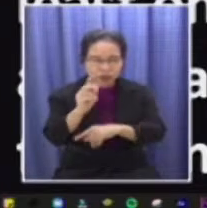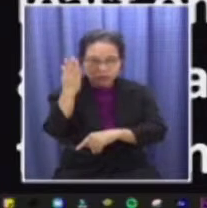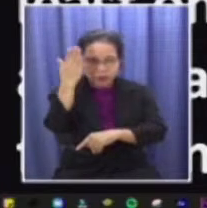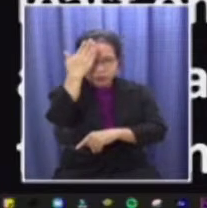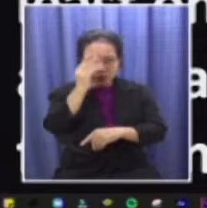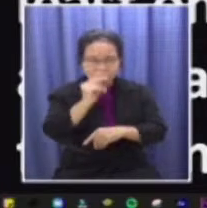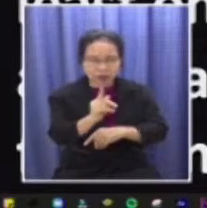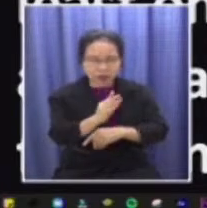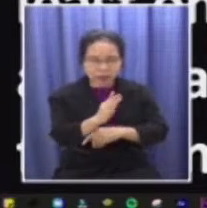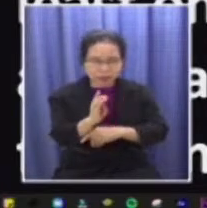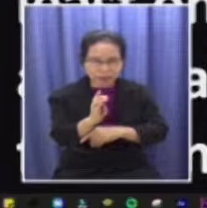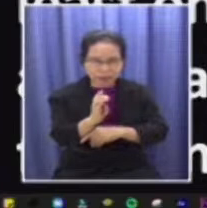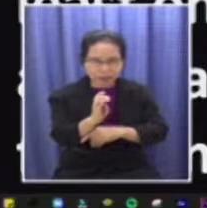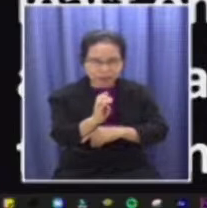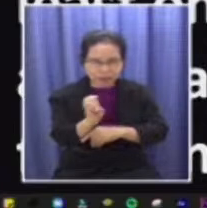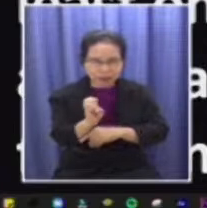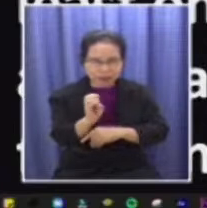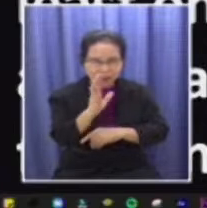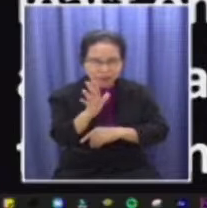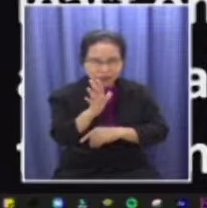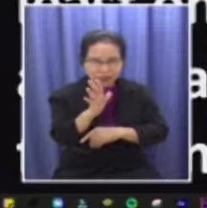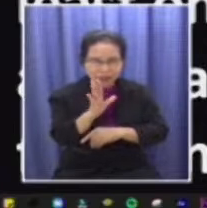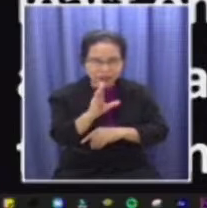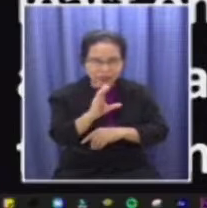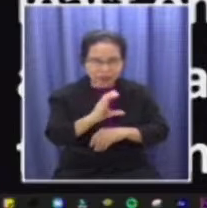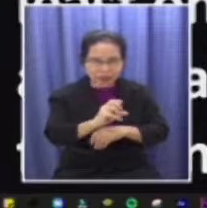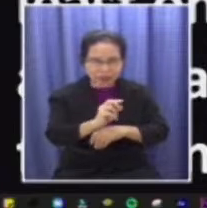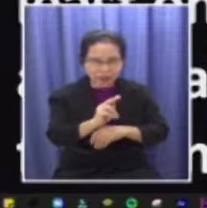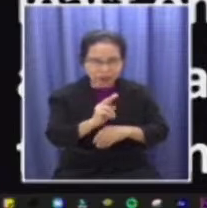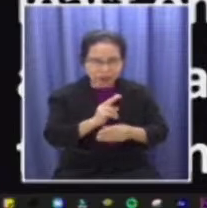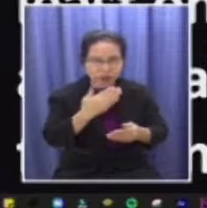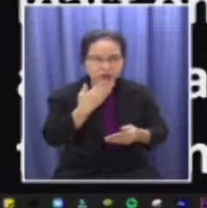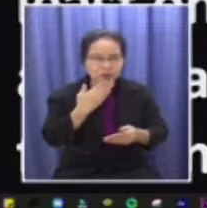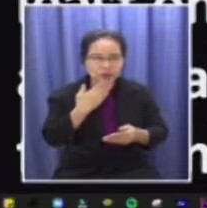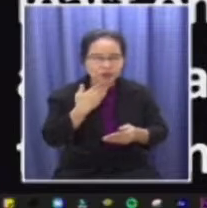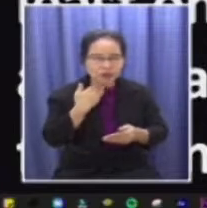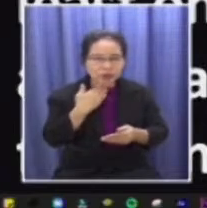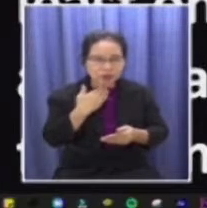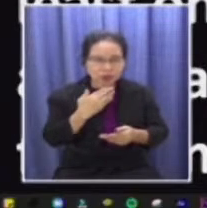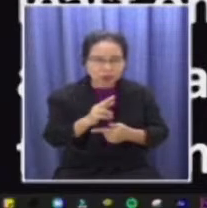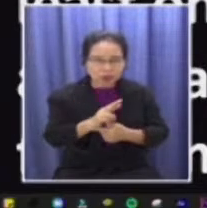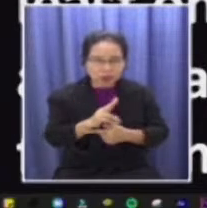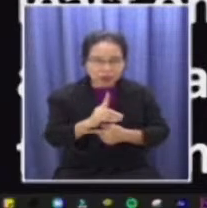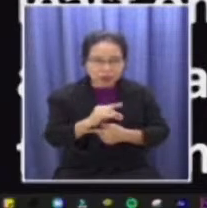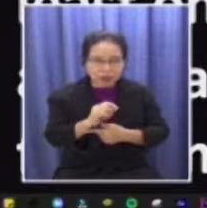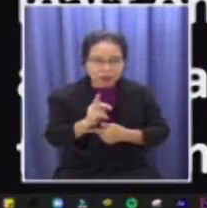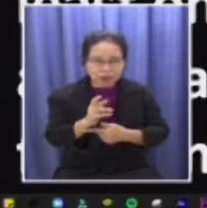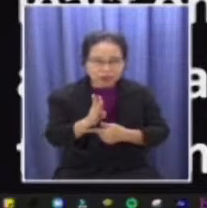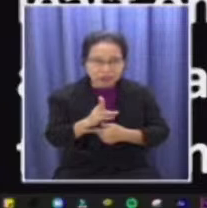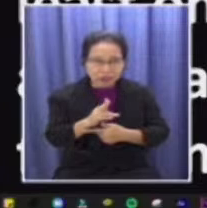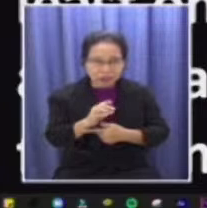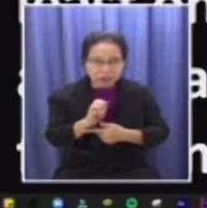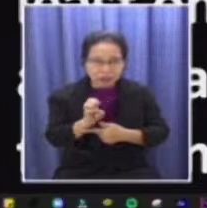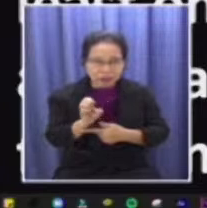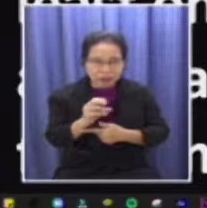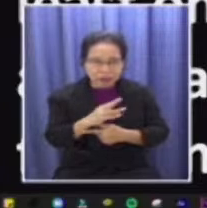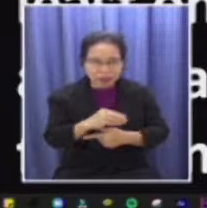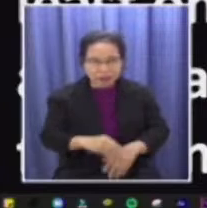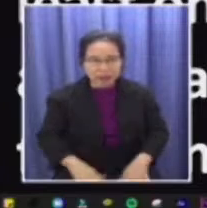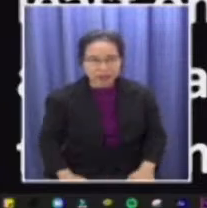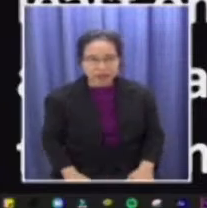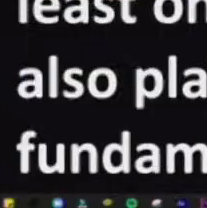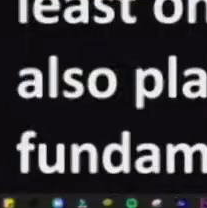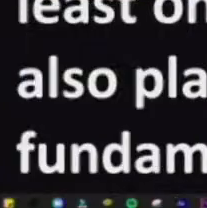wedie ne pedua kwa ya wo de fa ne se nuclear base ano na ma unya